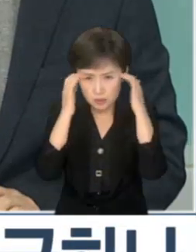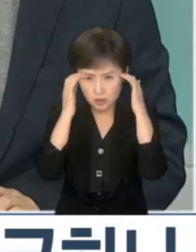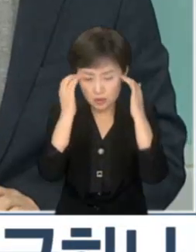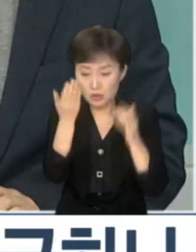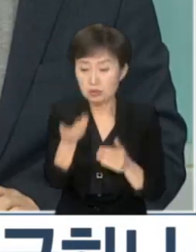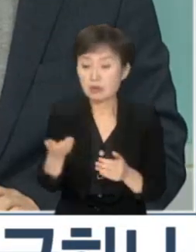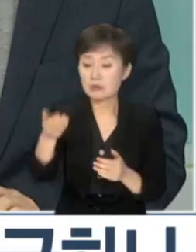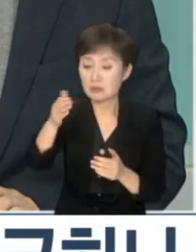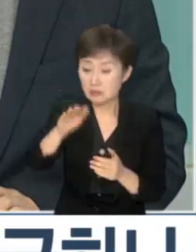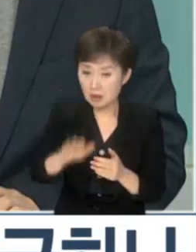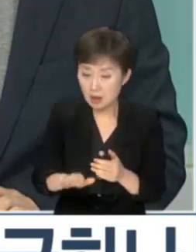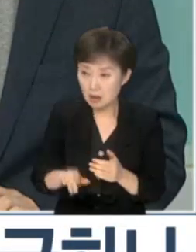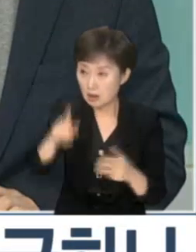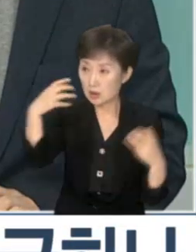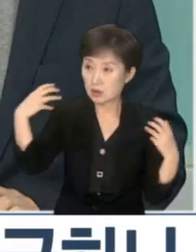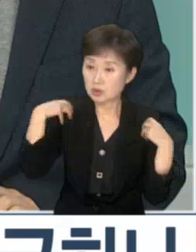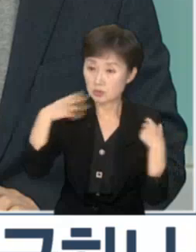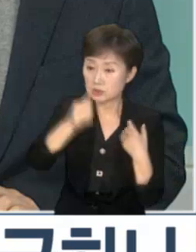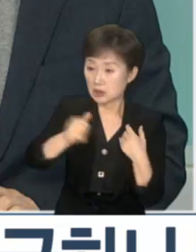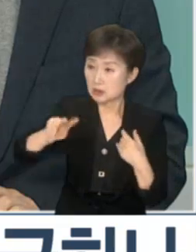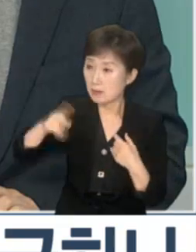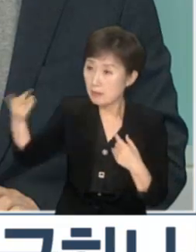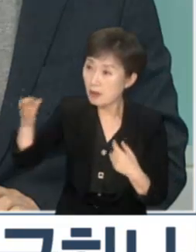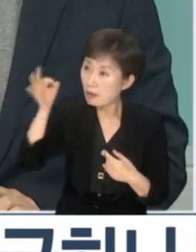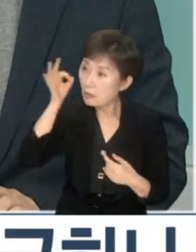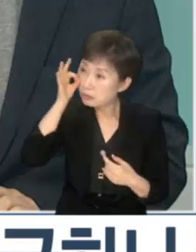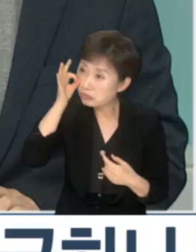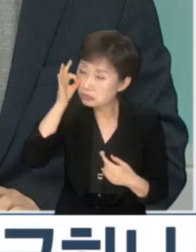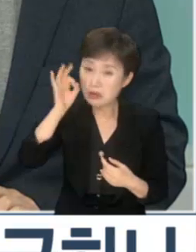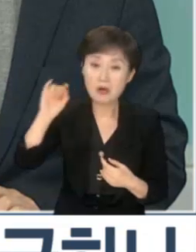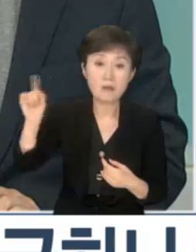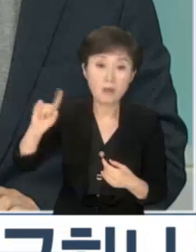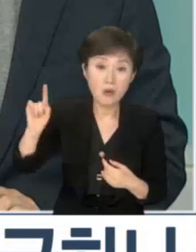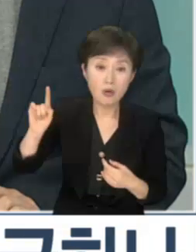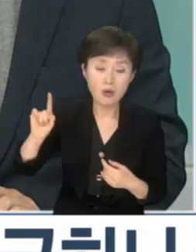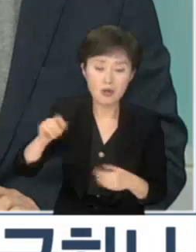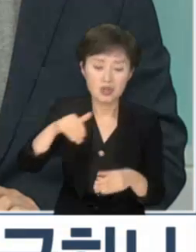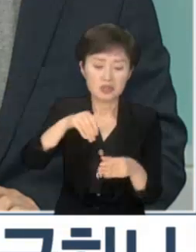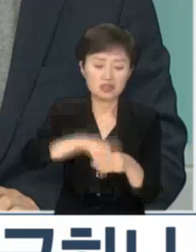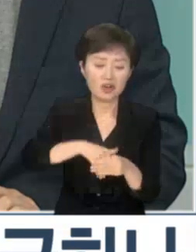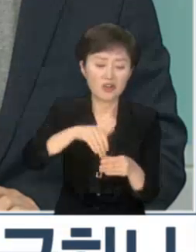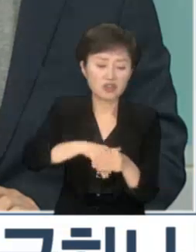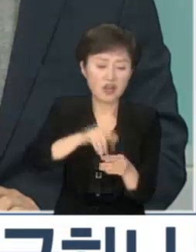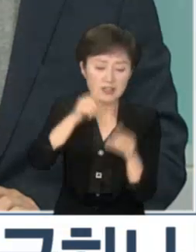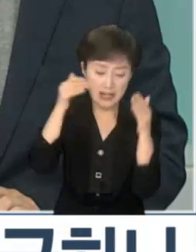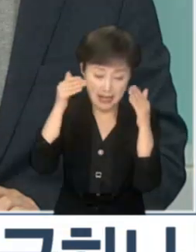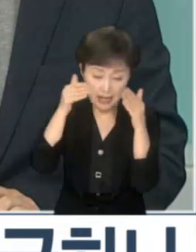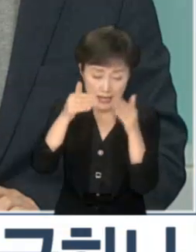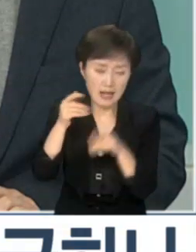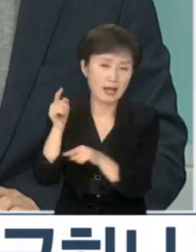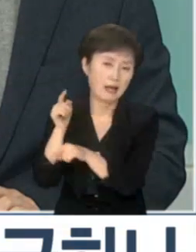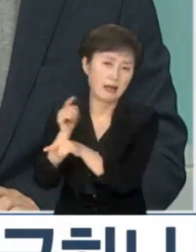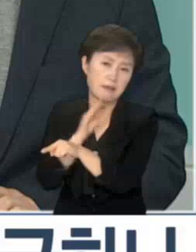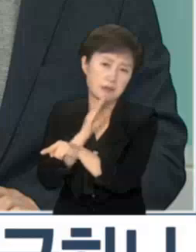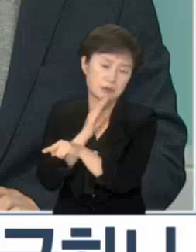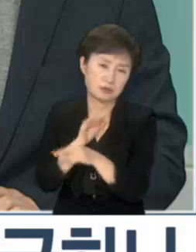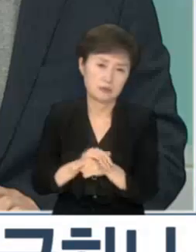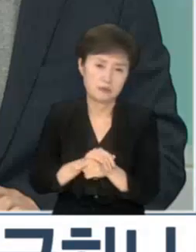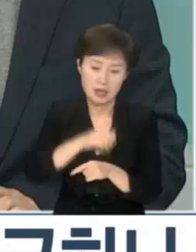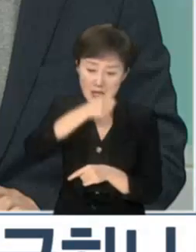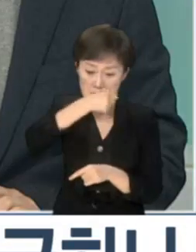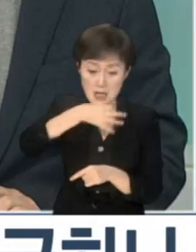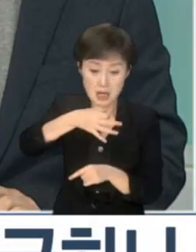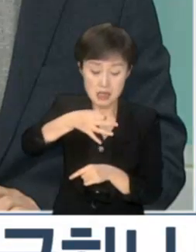개각을 통해서 그 정부에서 그 저 개각을 통해서 보여준 메시지는 오로지 총선을 위해서 지금 예산안도 통과되지 않은